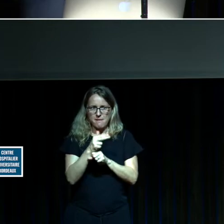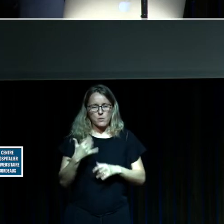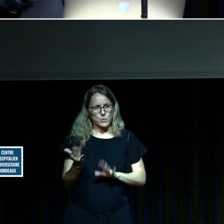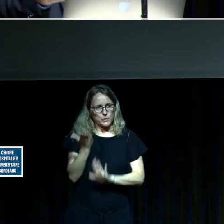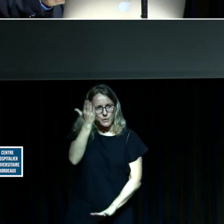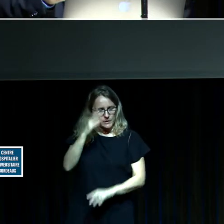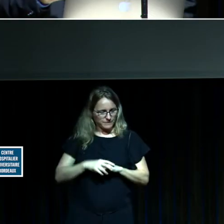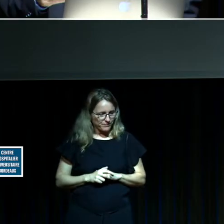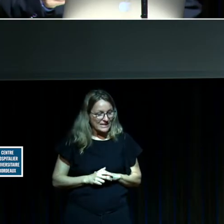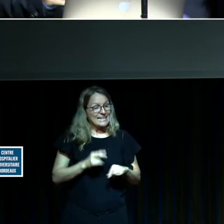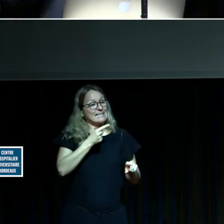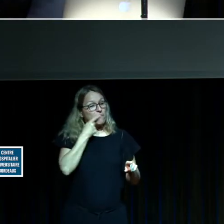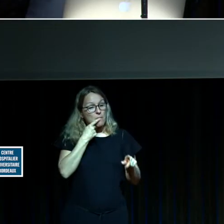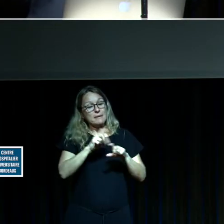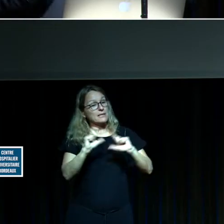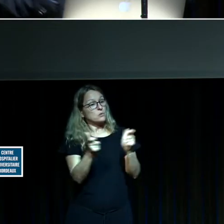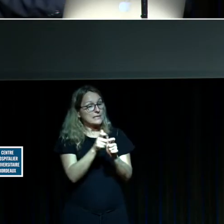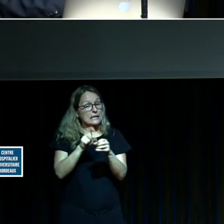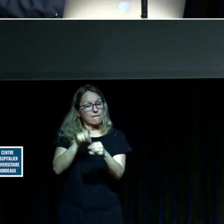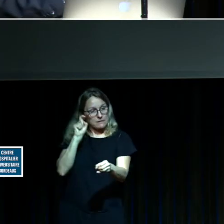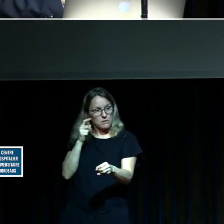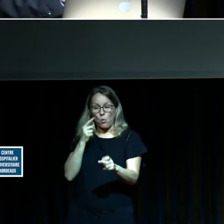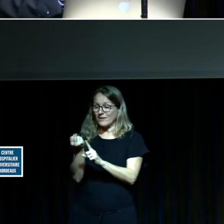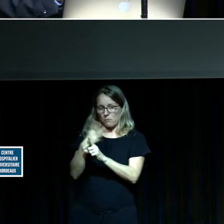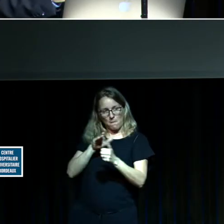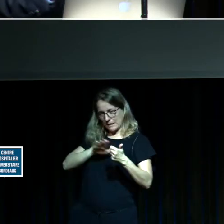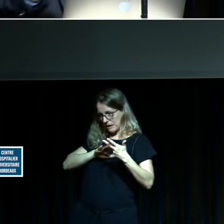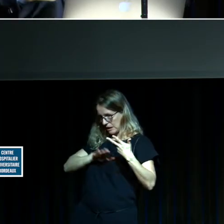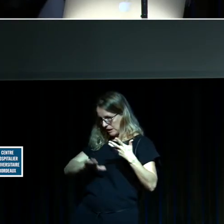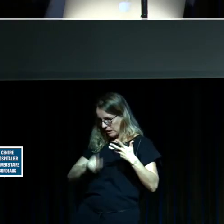on va confirmer le diagnostic clinique d'accident vasculaire